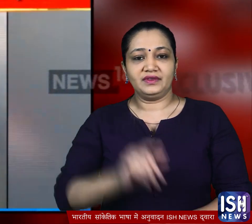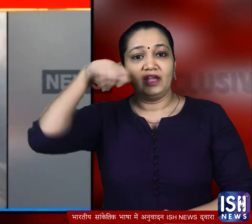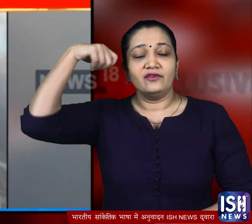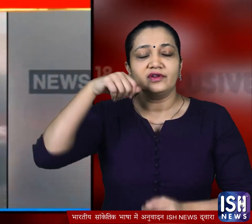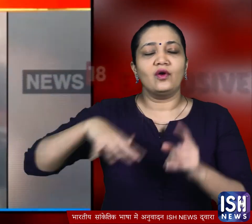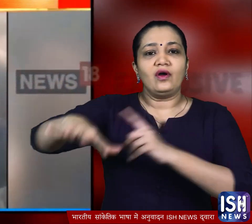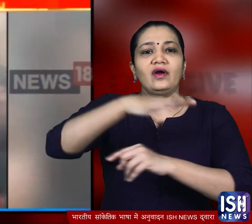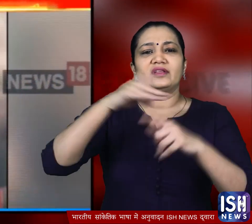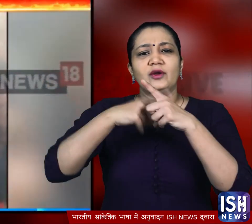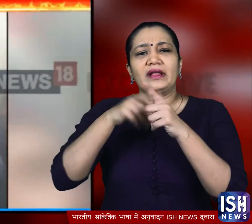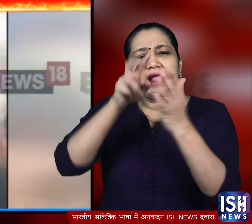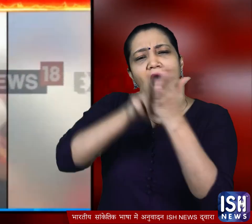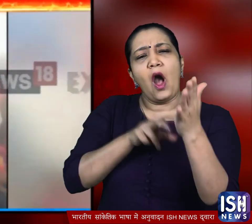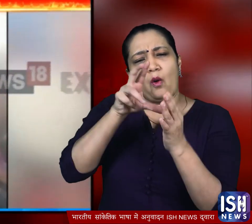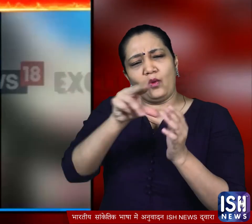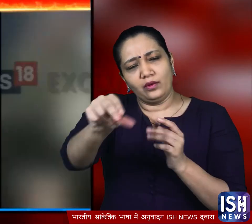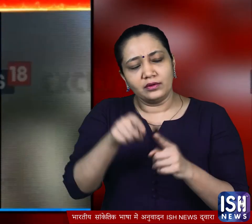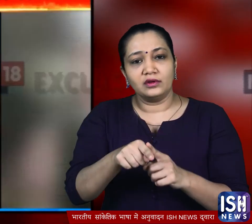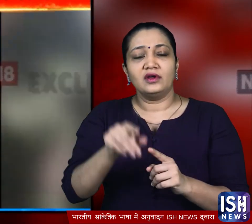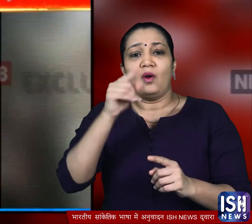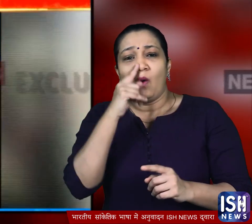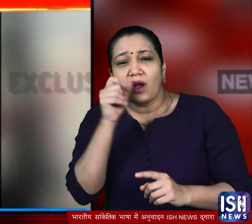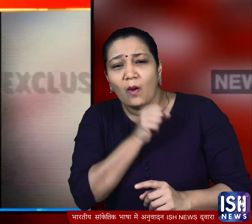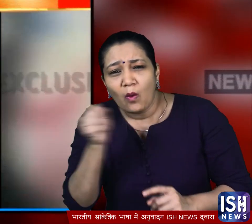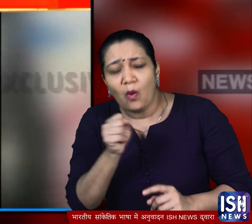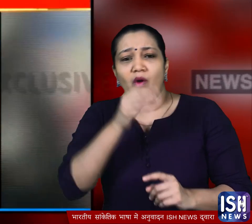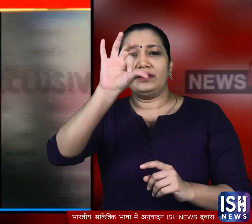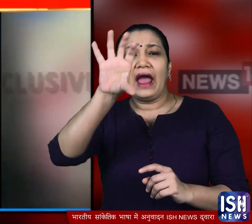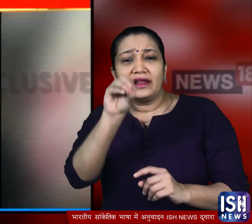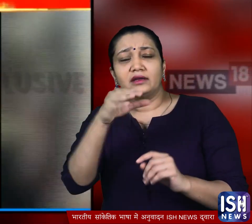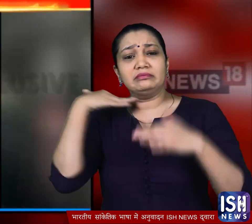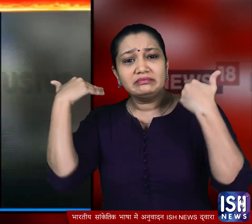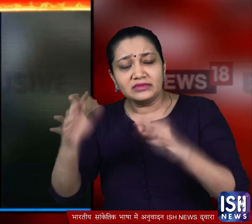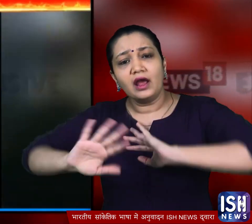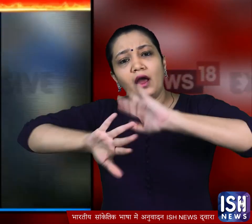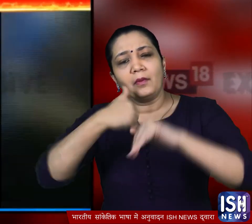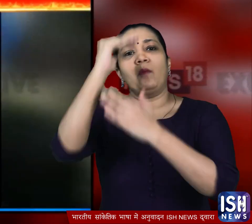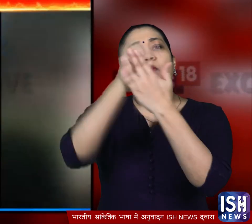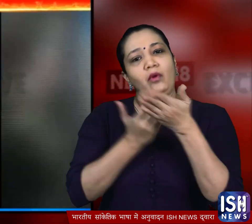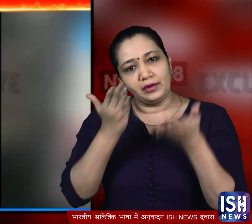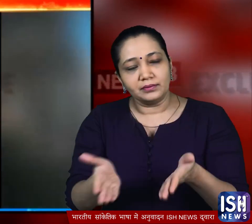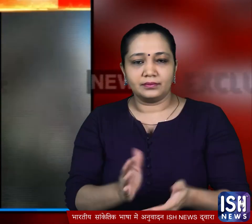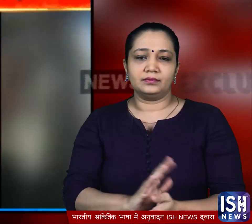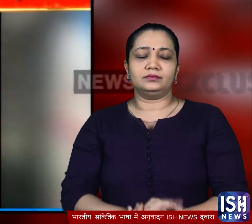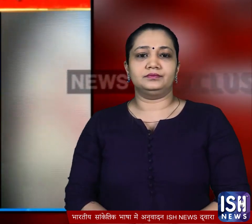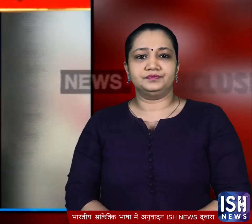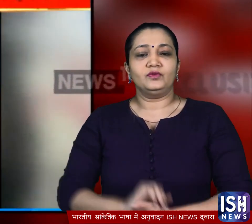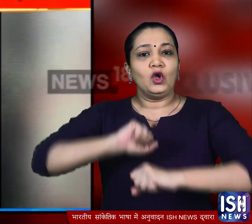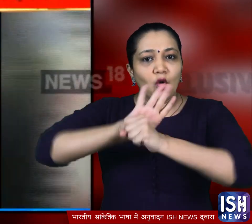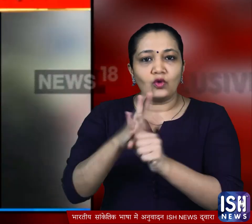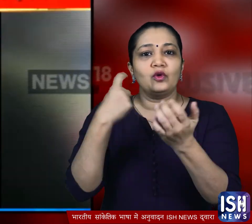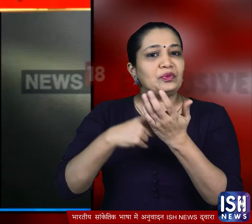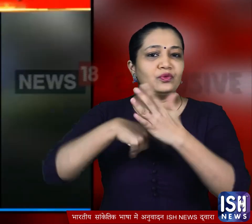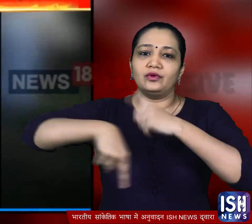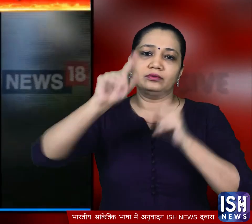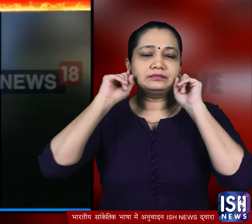ये वीडियो वहां के जवातरी गांव का बताया जा रहा है, जहां 90 साल की बुजुर्ग महिला की मौत के बाद इस श्राद्ध कार्यक्रम का आयोजन हुआ, जिसमें कोरोना